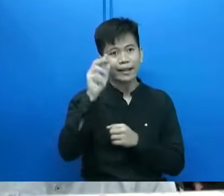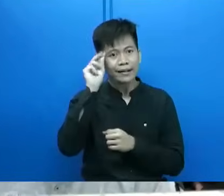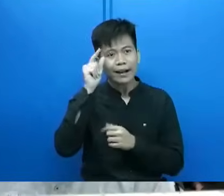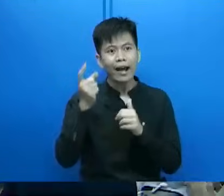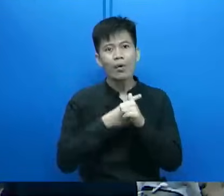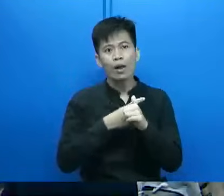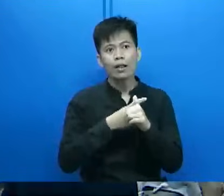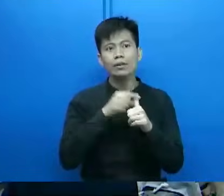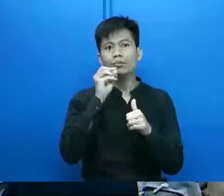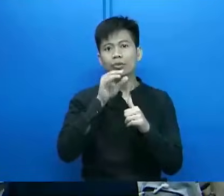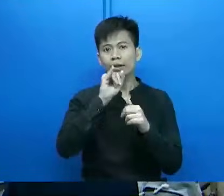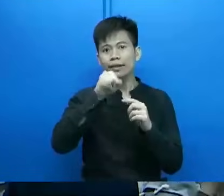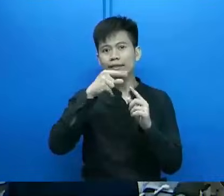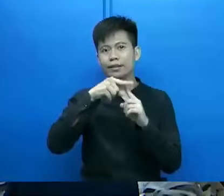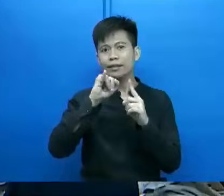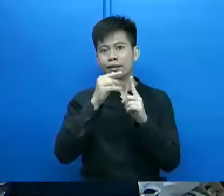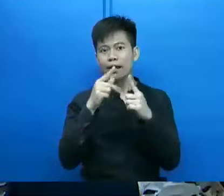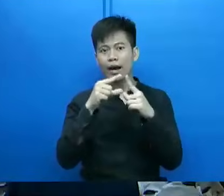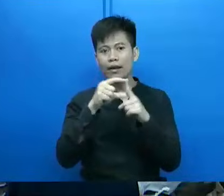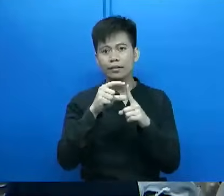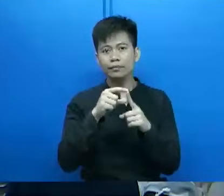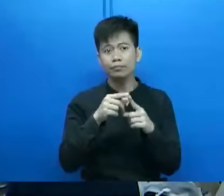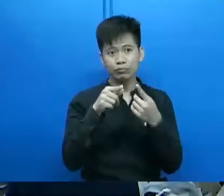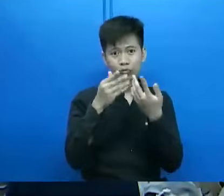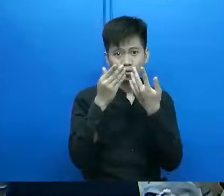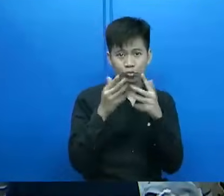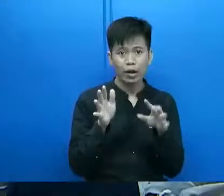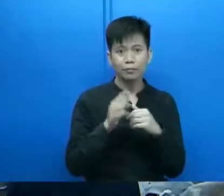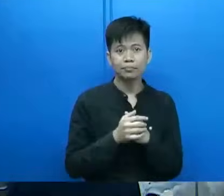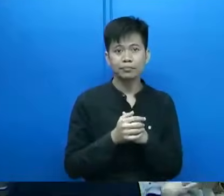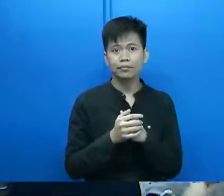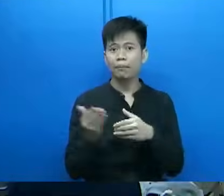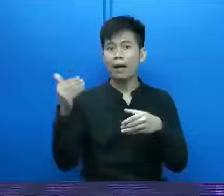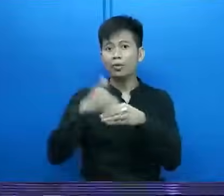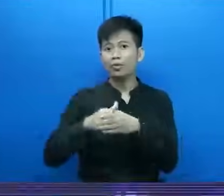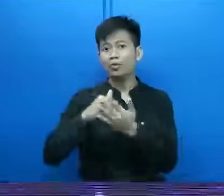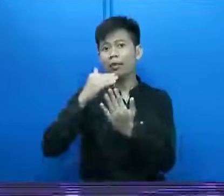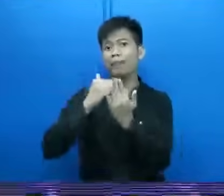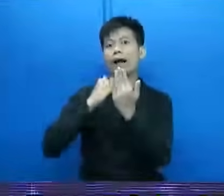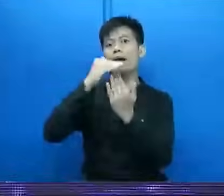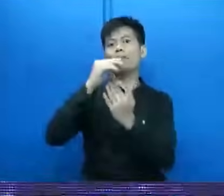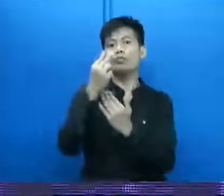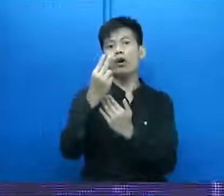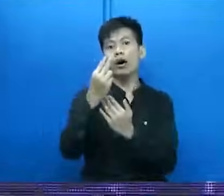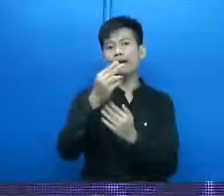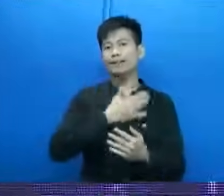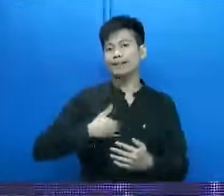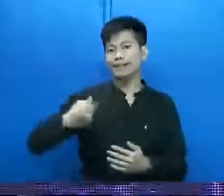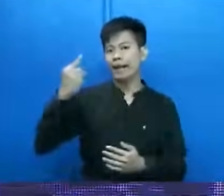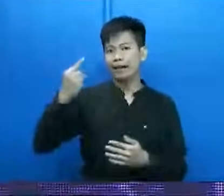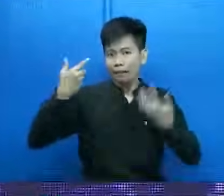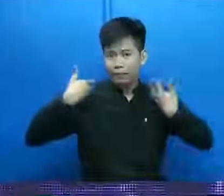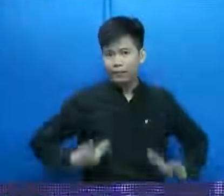awal disebut dengan ijtihad namanya. Setelah itu, masuk tahap kedua disebut dengan jihad, perjuangan fisik,